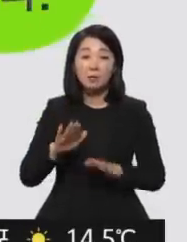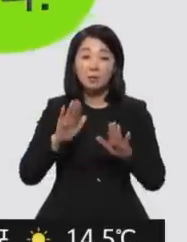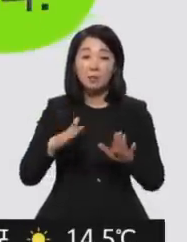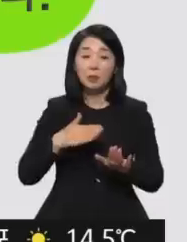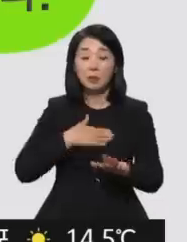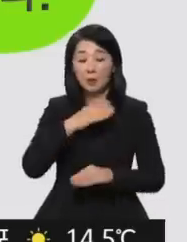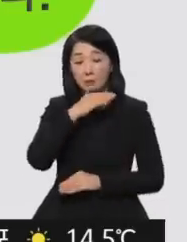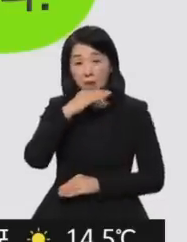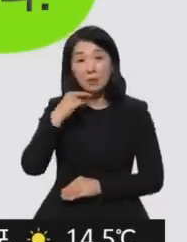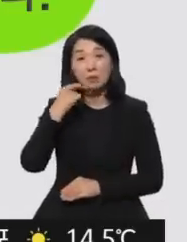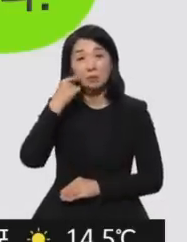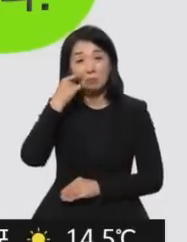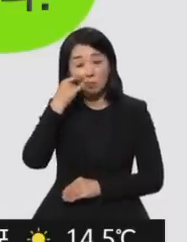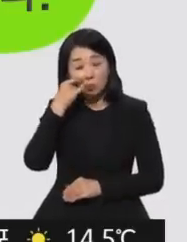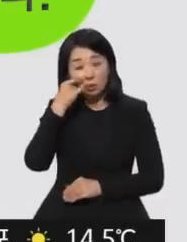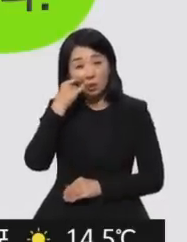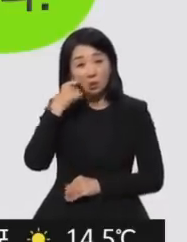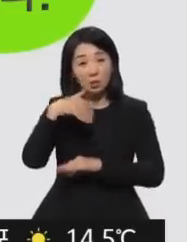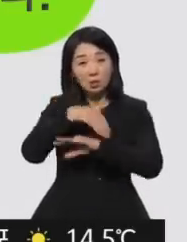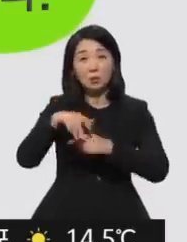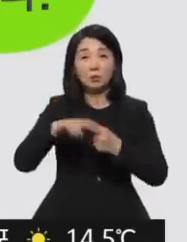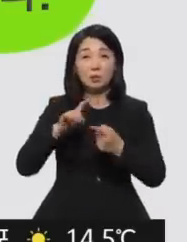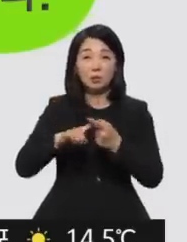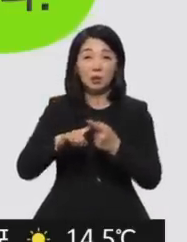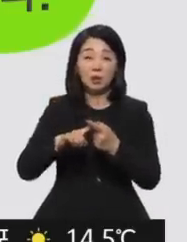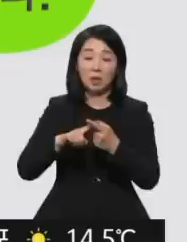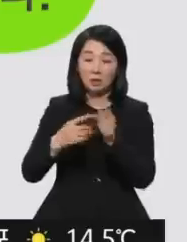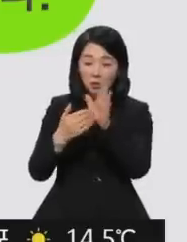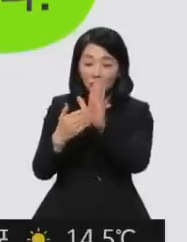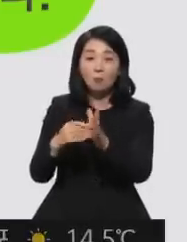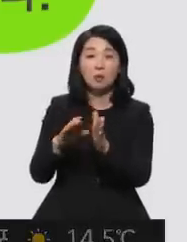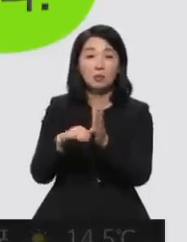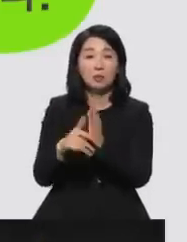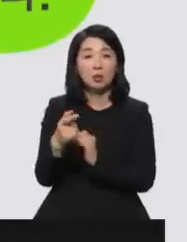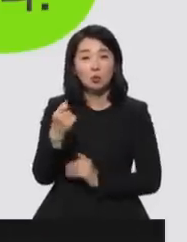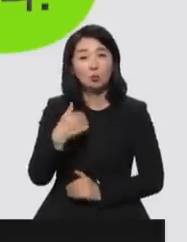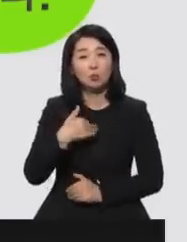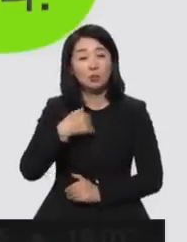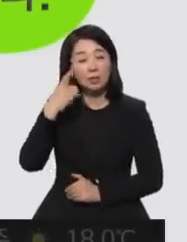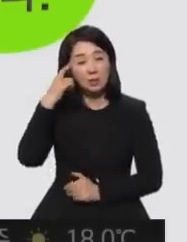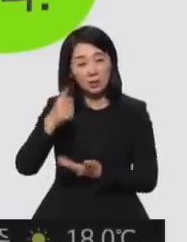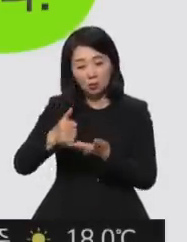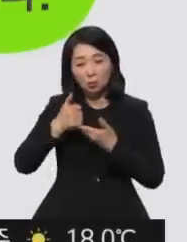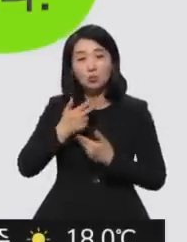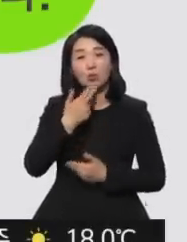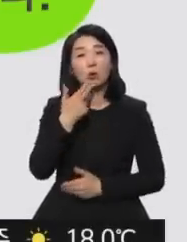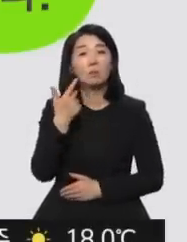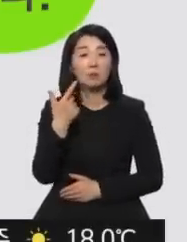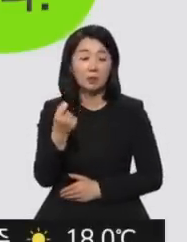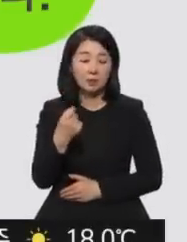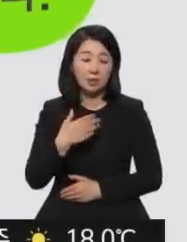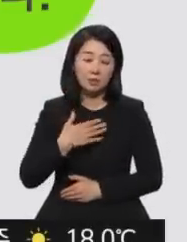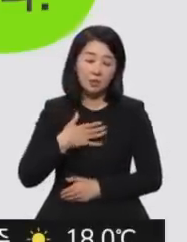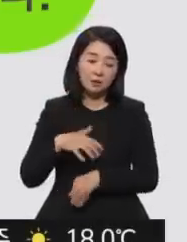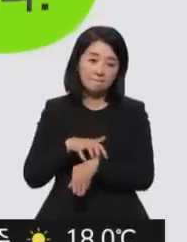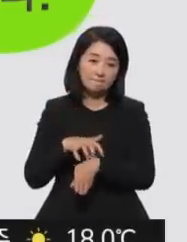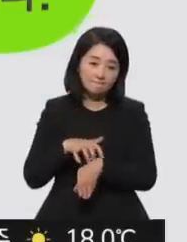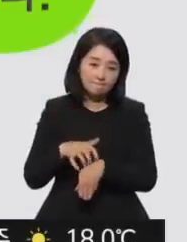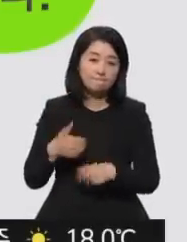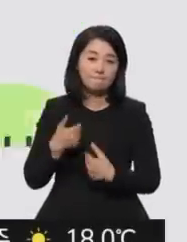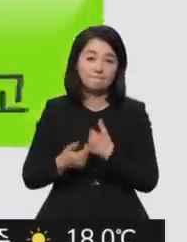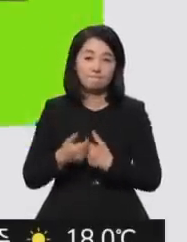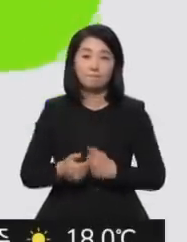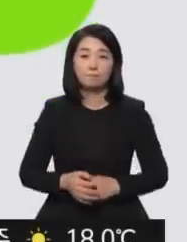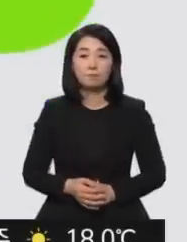제가 올바르지 못한 의도의 A의 제보를 거부했을 때 조금도 제 의사를 존중하지 않으신 것에 대해 제가 많이 불편하게